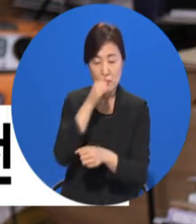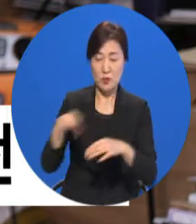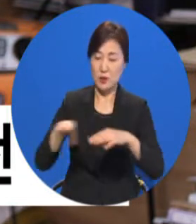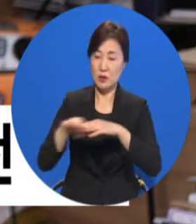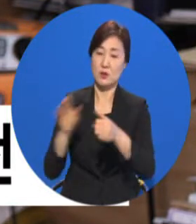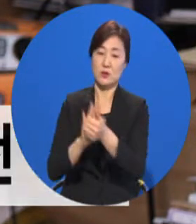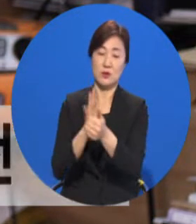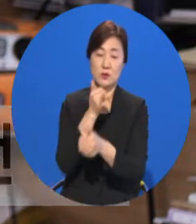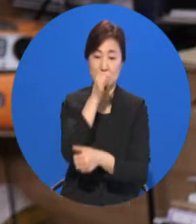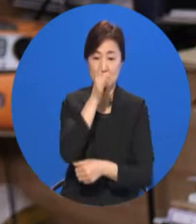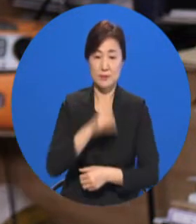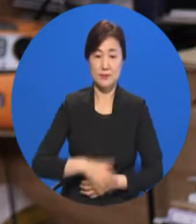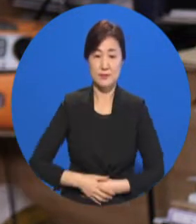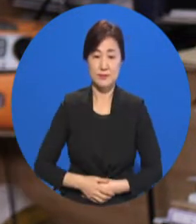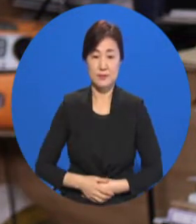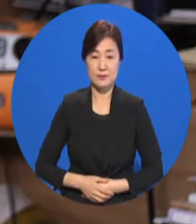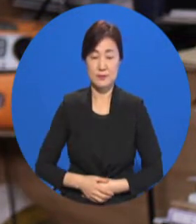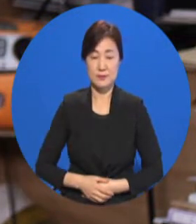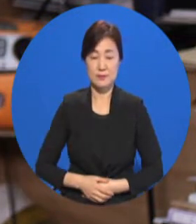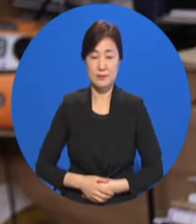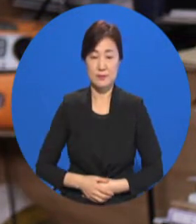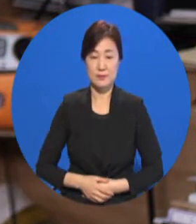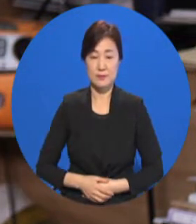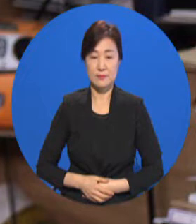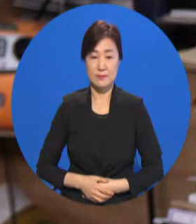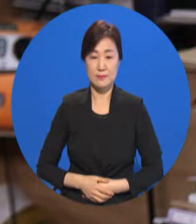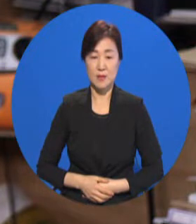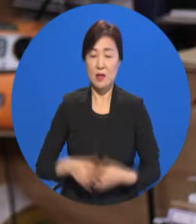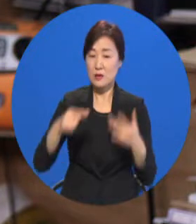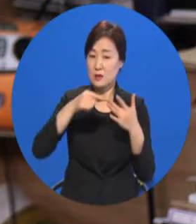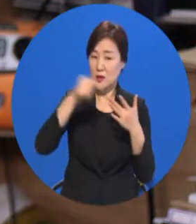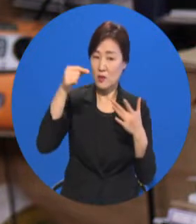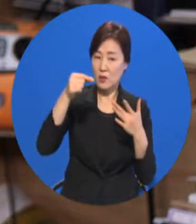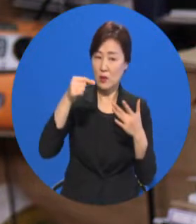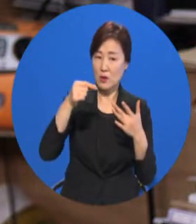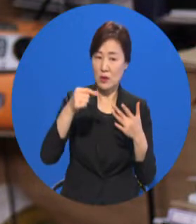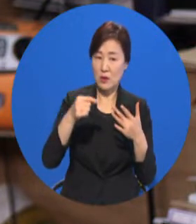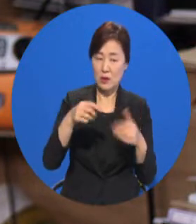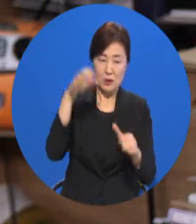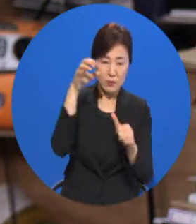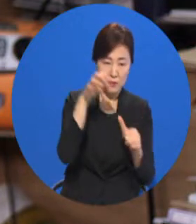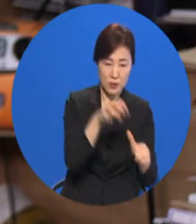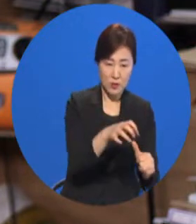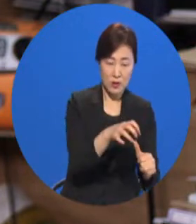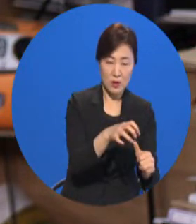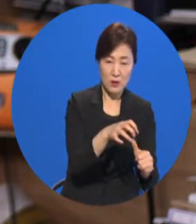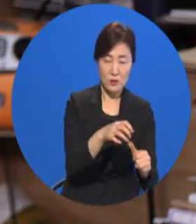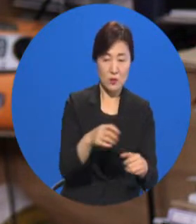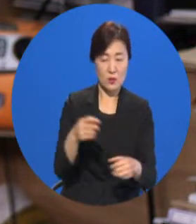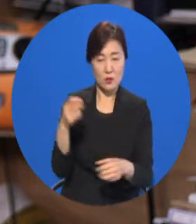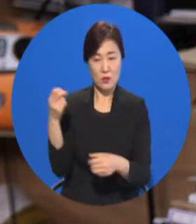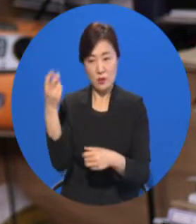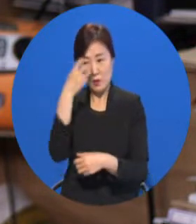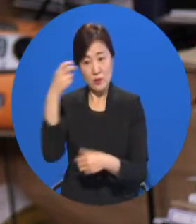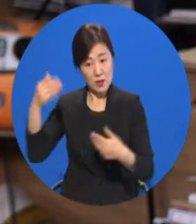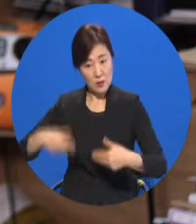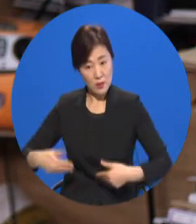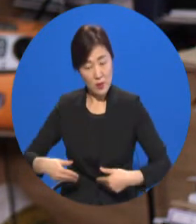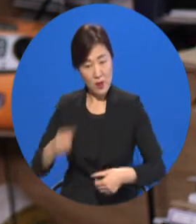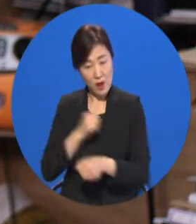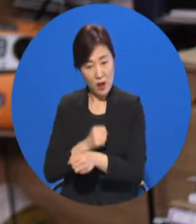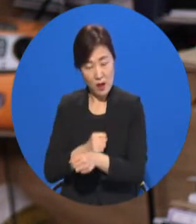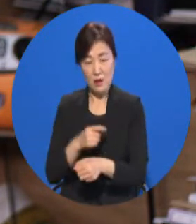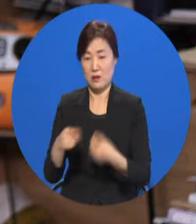경우가 있겠고요. 이게 그래도 조금 선별적으로 어떤 격리된 상태랄지 검사가 필요하다고 그러면은